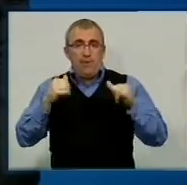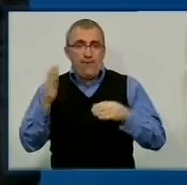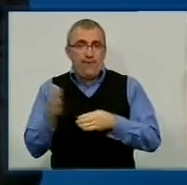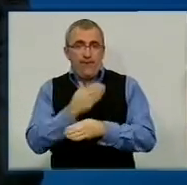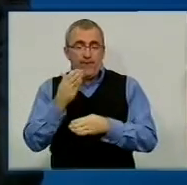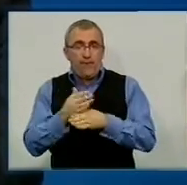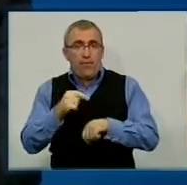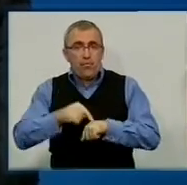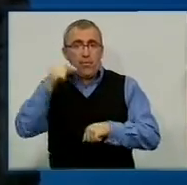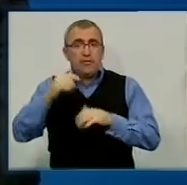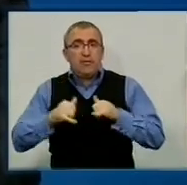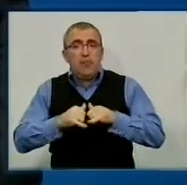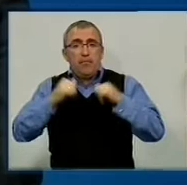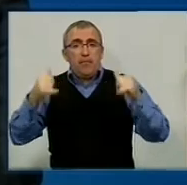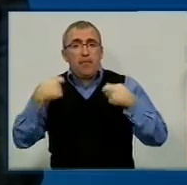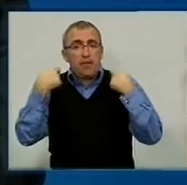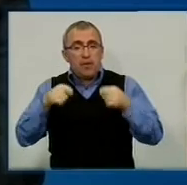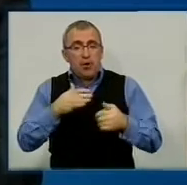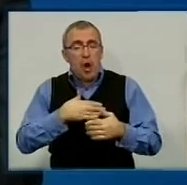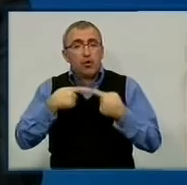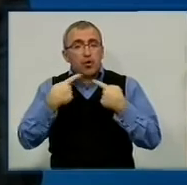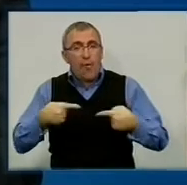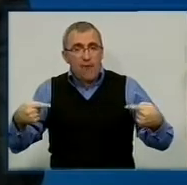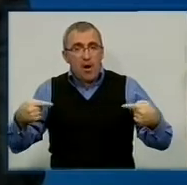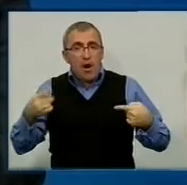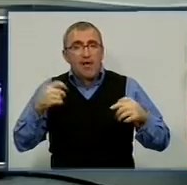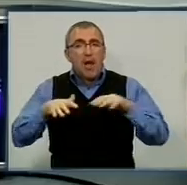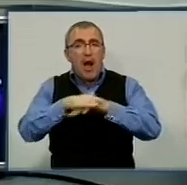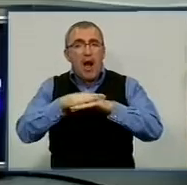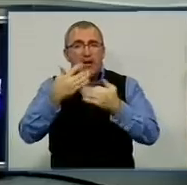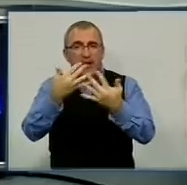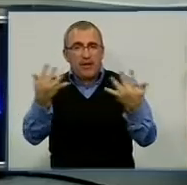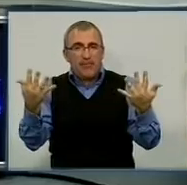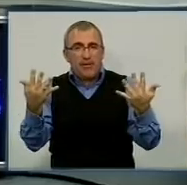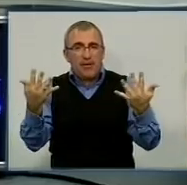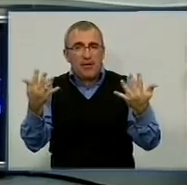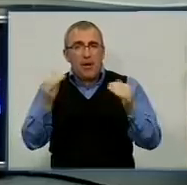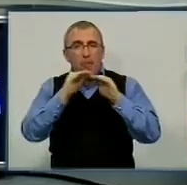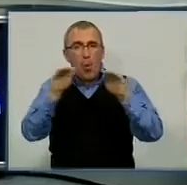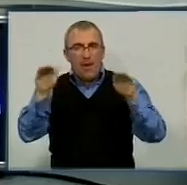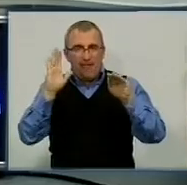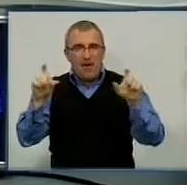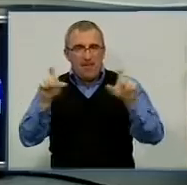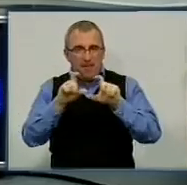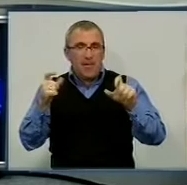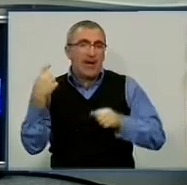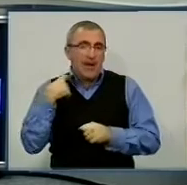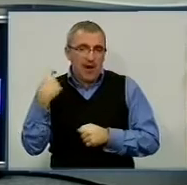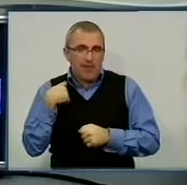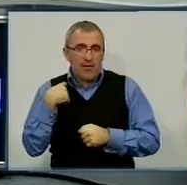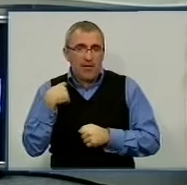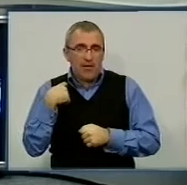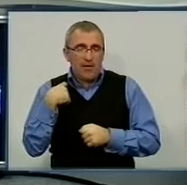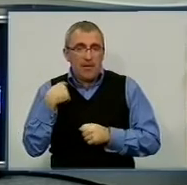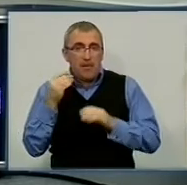суттєво збільшилась також і продаж наших товарів на ринках на полицях магазинах Кіровоградській також Десь